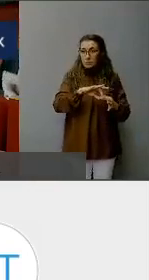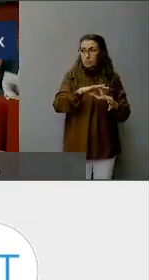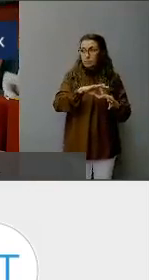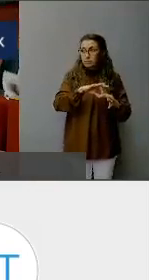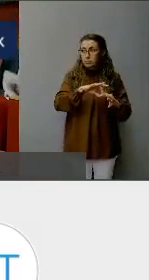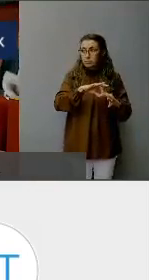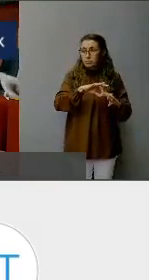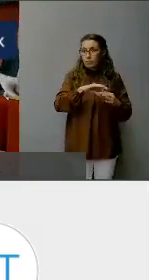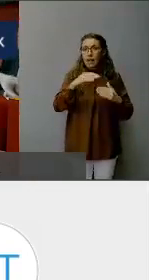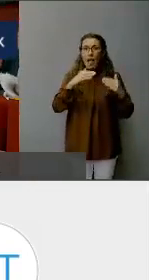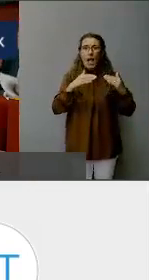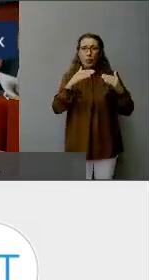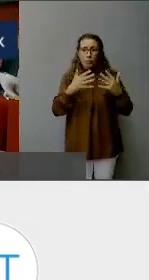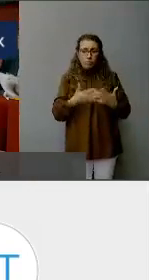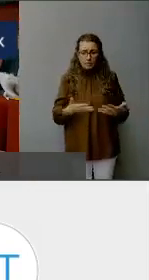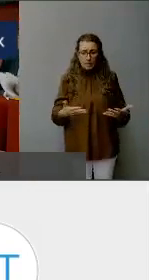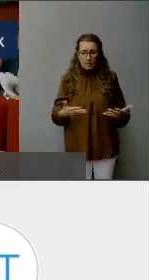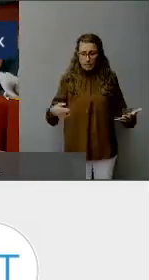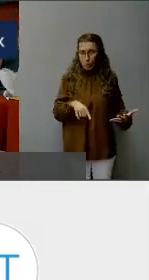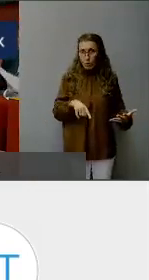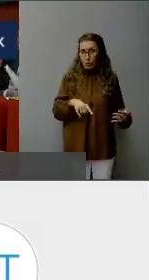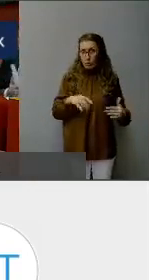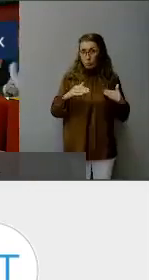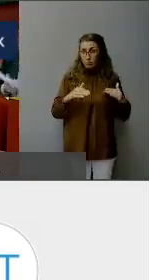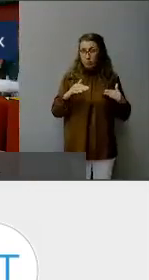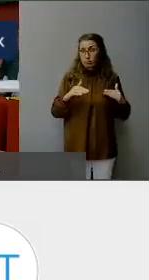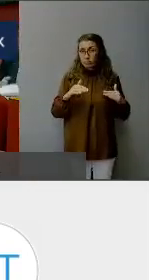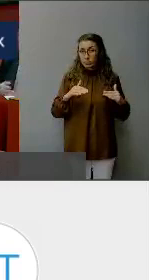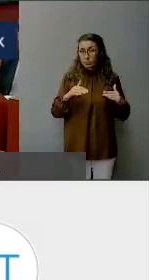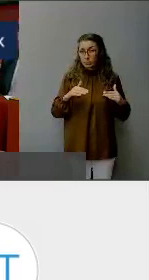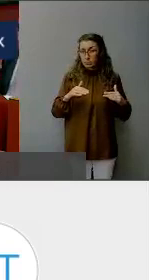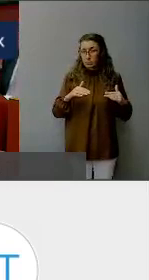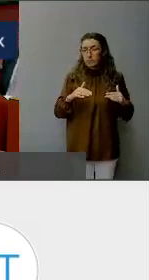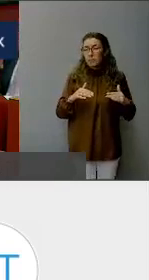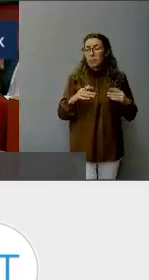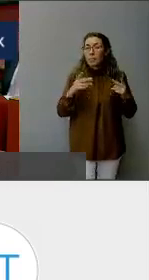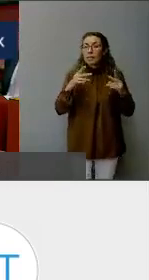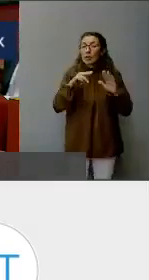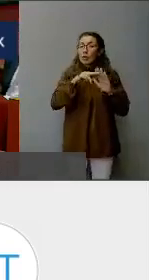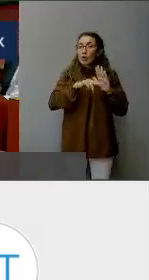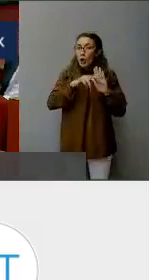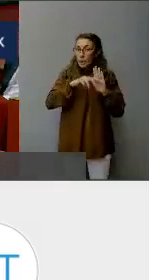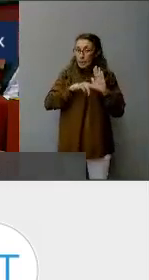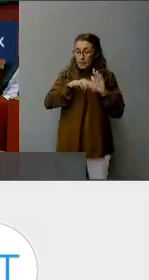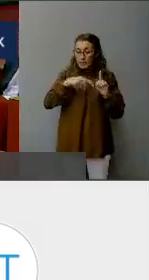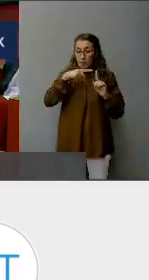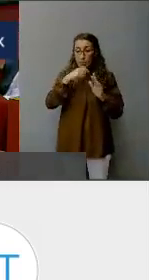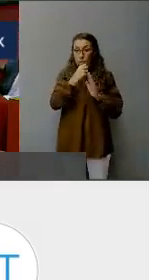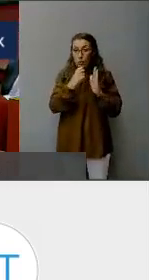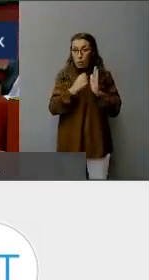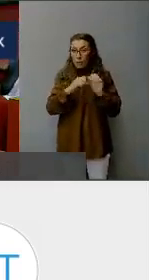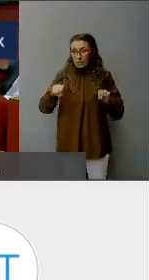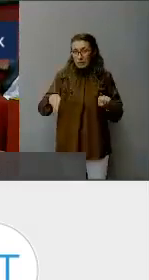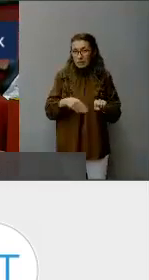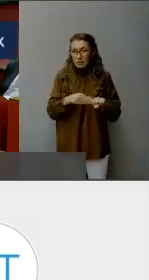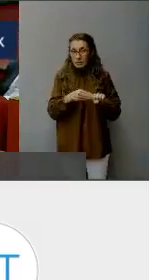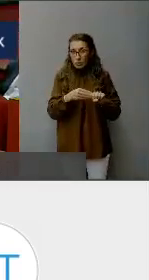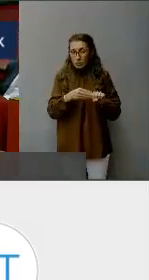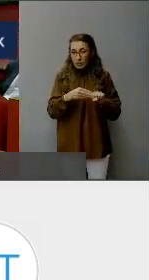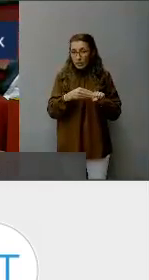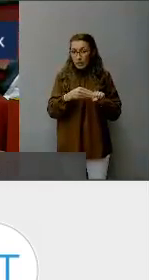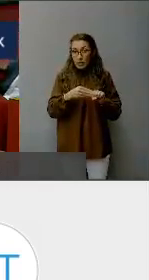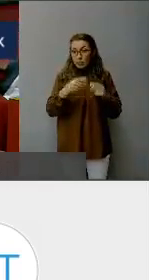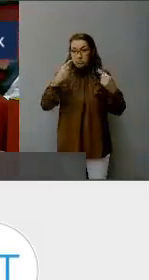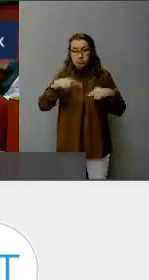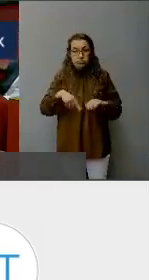equilibrio del territorio stesso quella normativa e soprattutto nella documentazione allegata a questa pratica di tutto